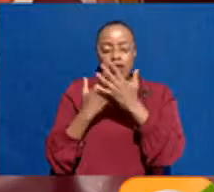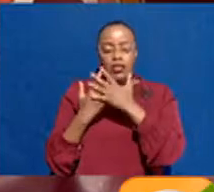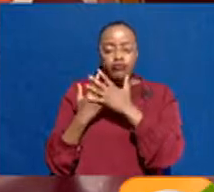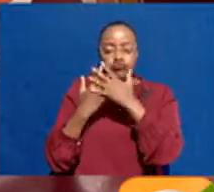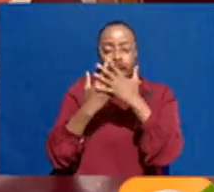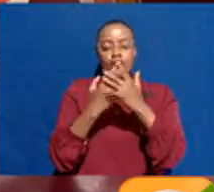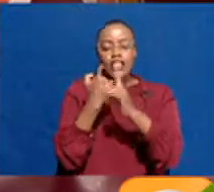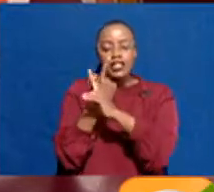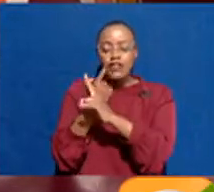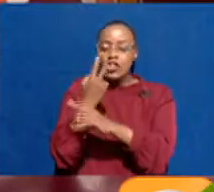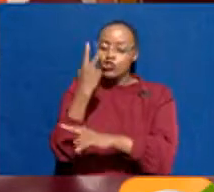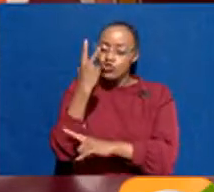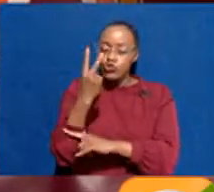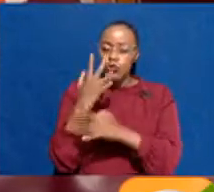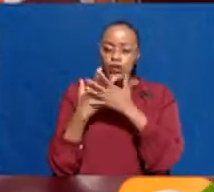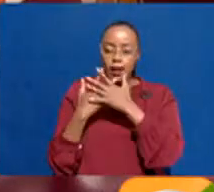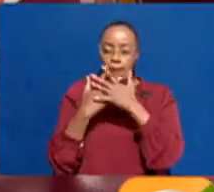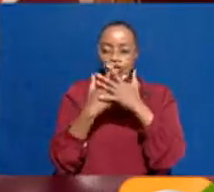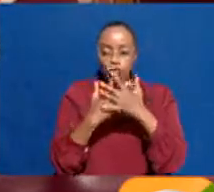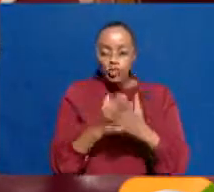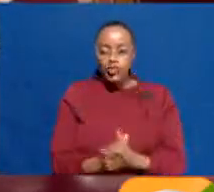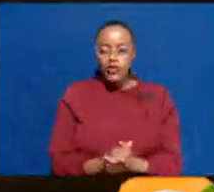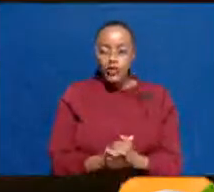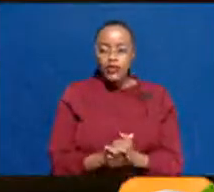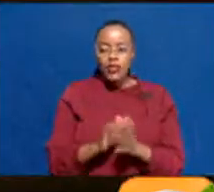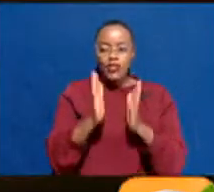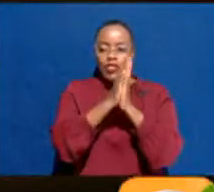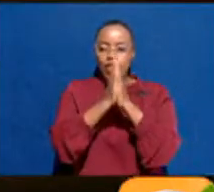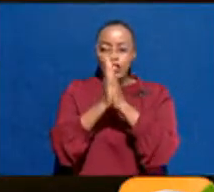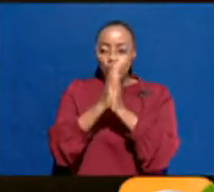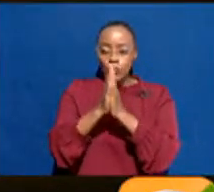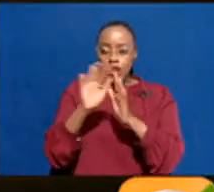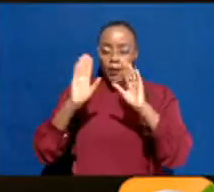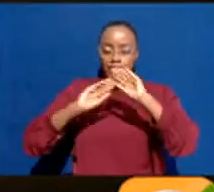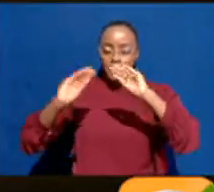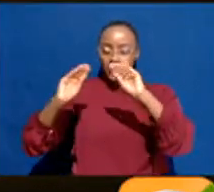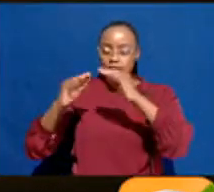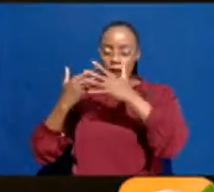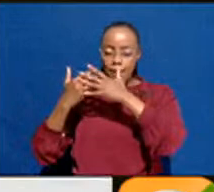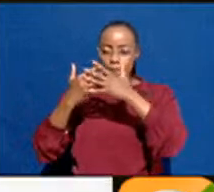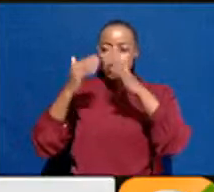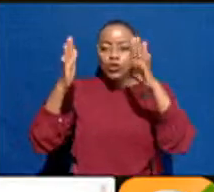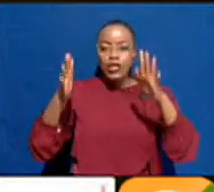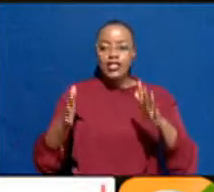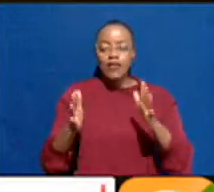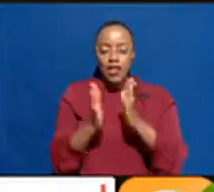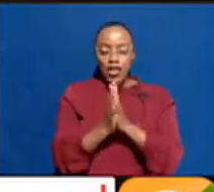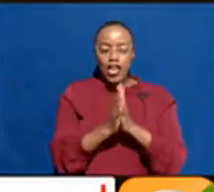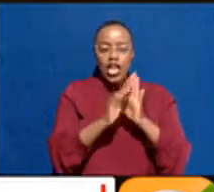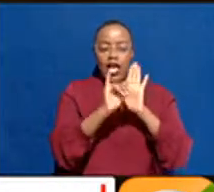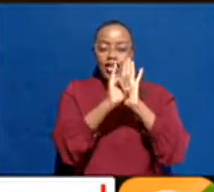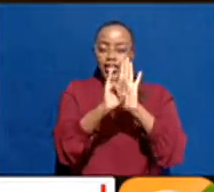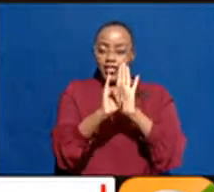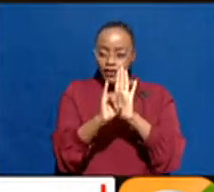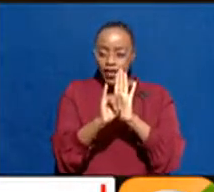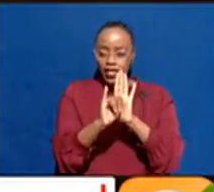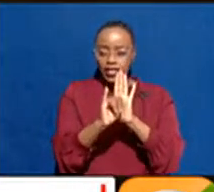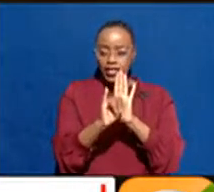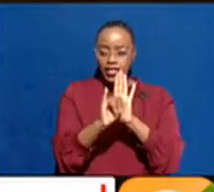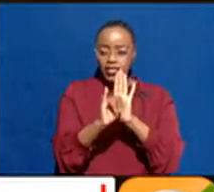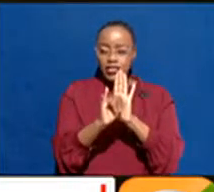katika magereza mawili. The story about our teaching prisoners and